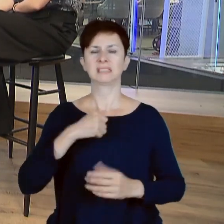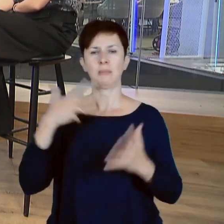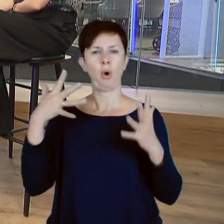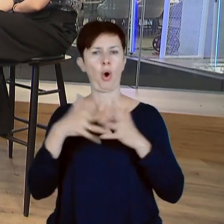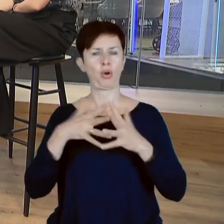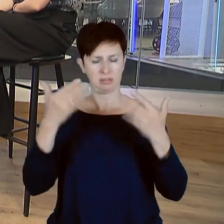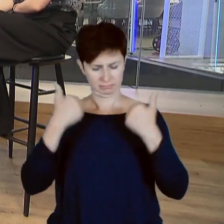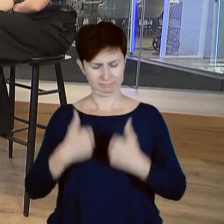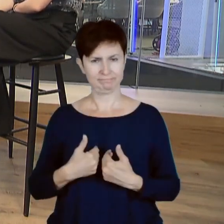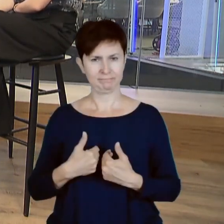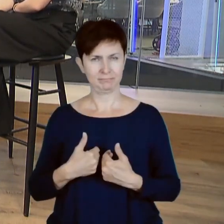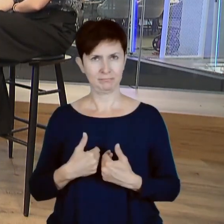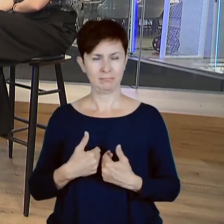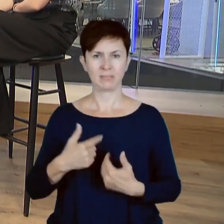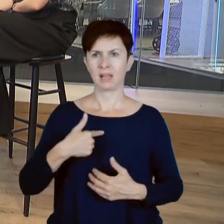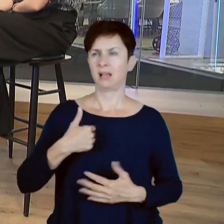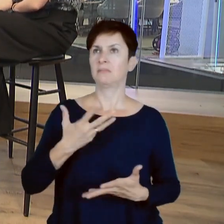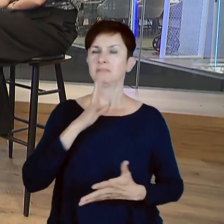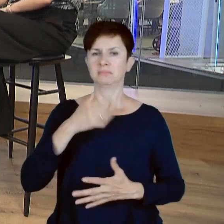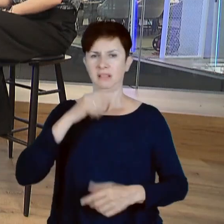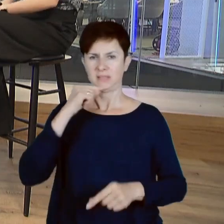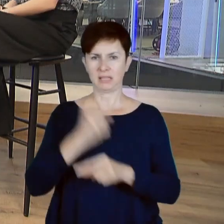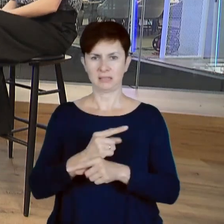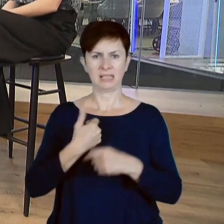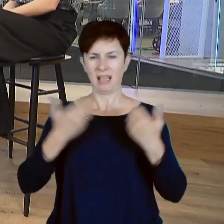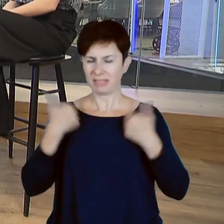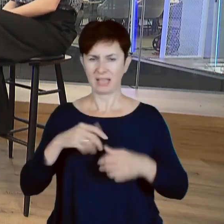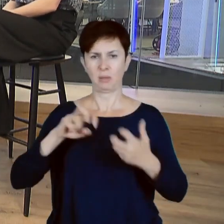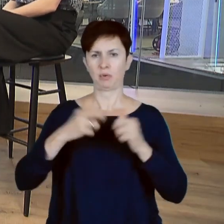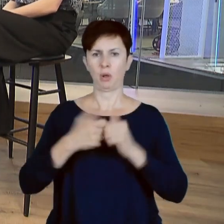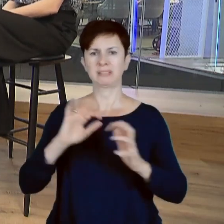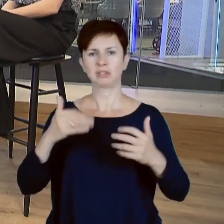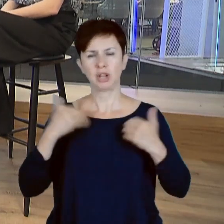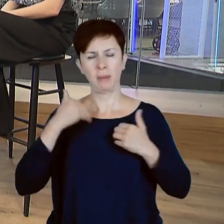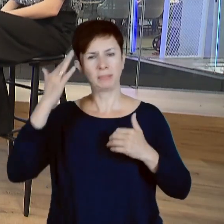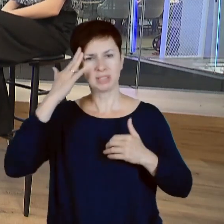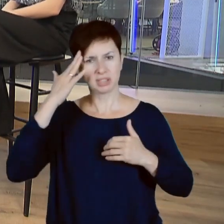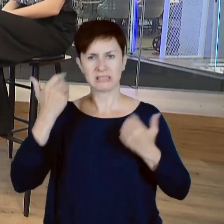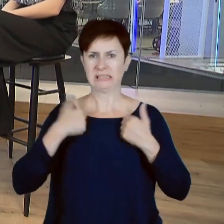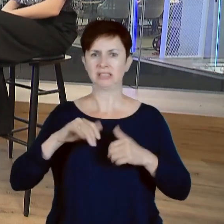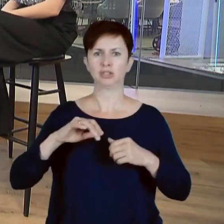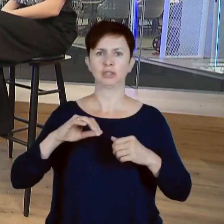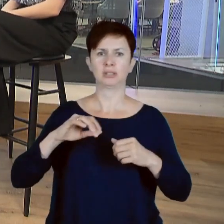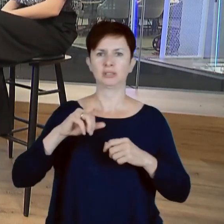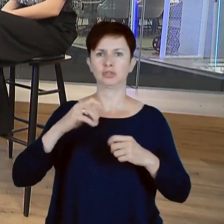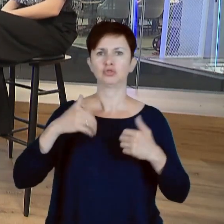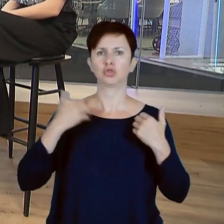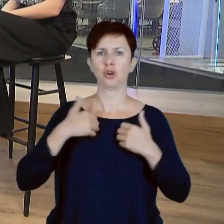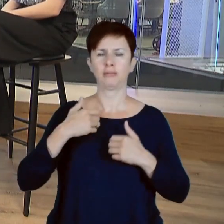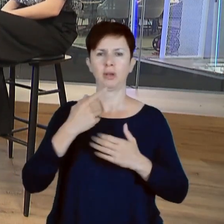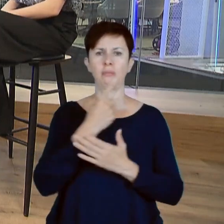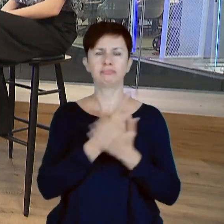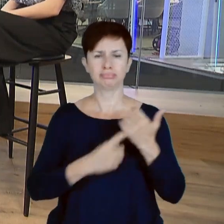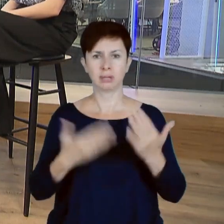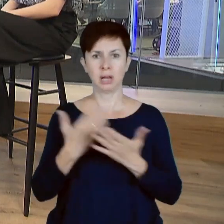tak, ja chcę po prostu mieć problemy ze zdrowiem psychicznym i tak dalej, no to wtedy to jest okej. Prawda? No wtedy podejmujemy decyzję. Ale